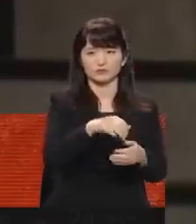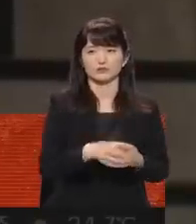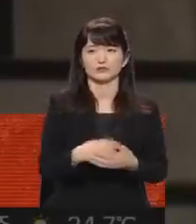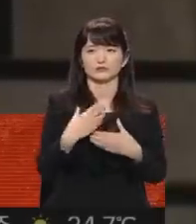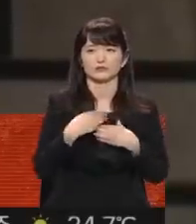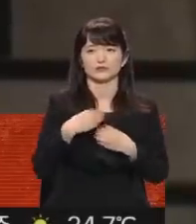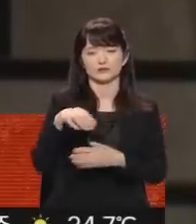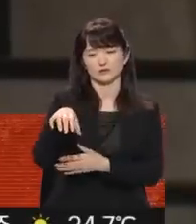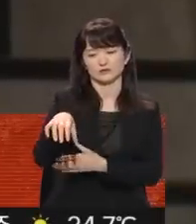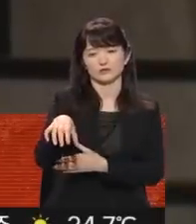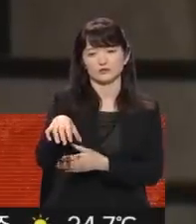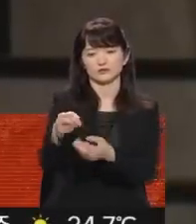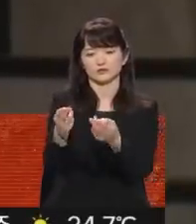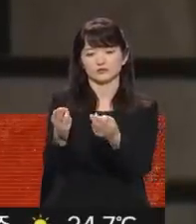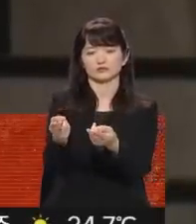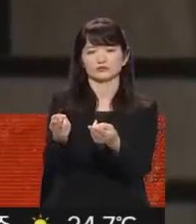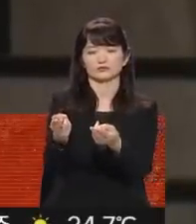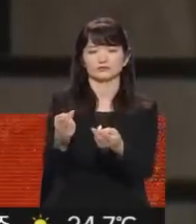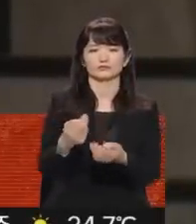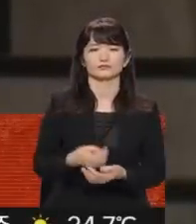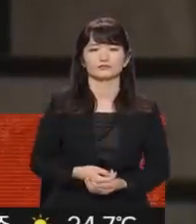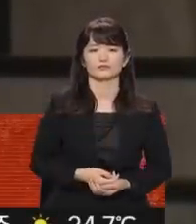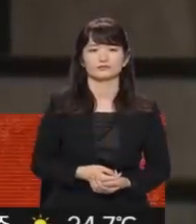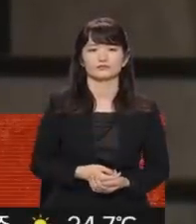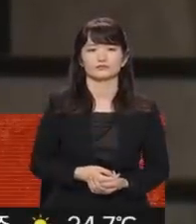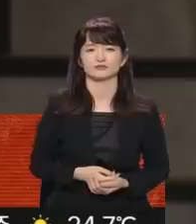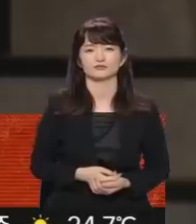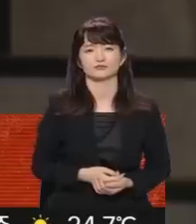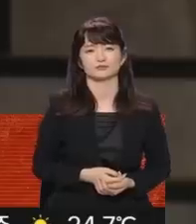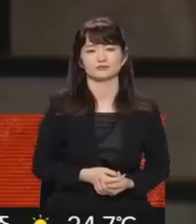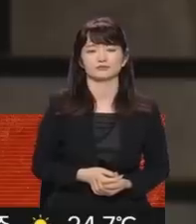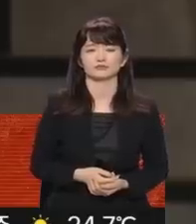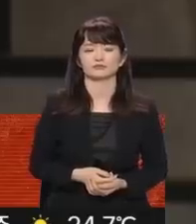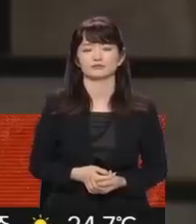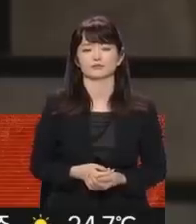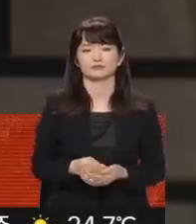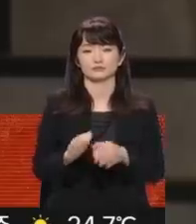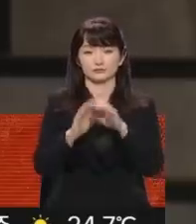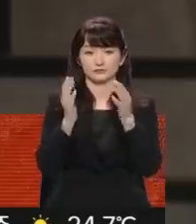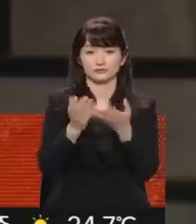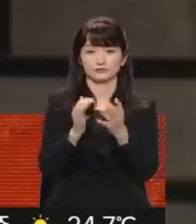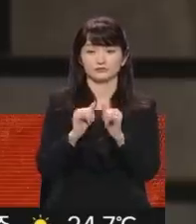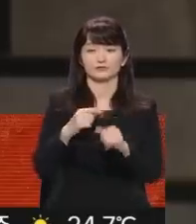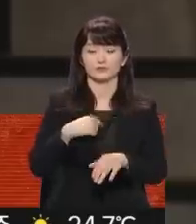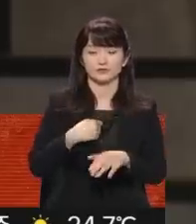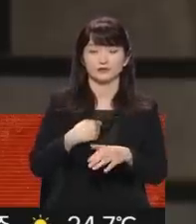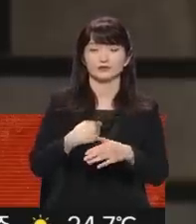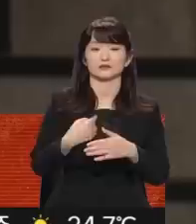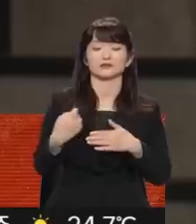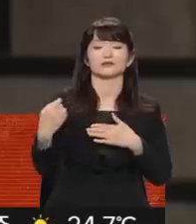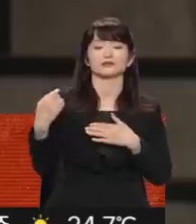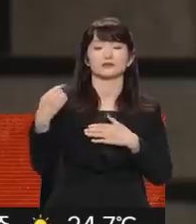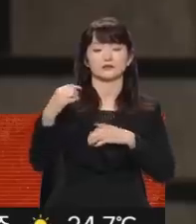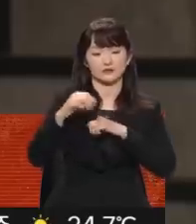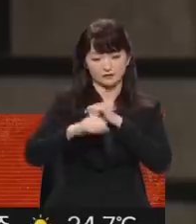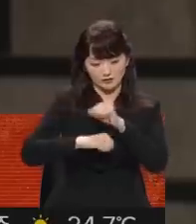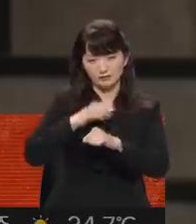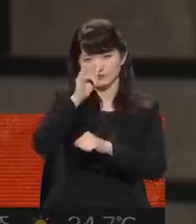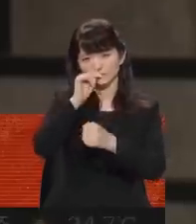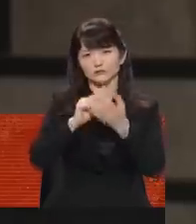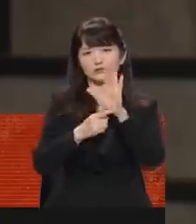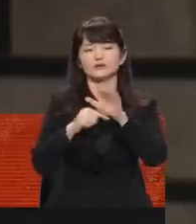여백이 있는 공간이죠 같이 누워 있는데 모르겠습니다 물론 뭐 모든 사람이 자기의 어떤 신체의 자유가 있고 자기의 표현의 자유가 있고